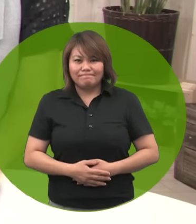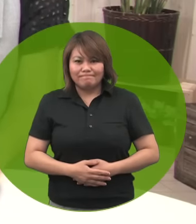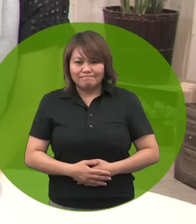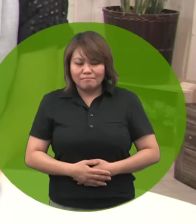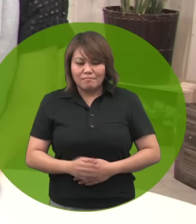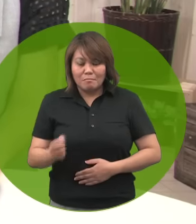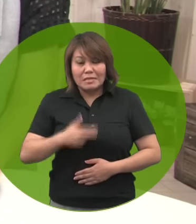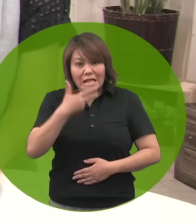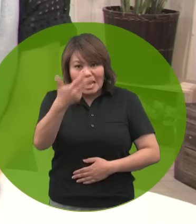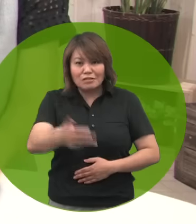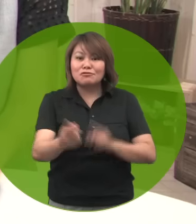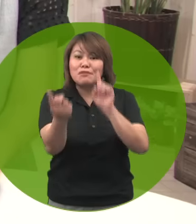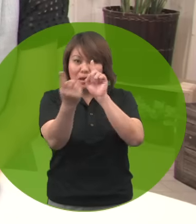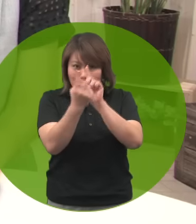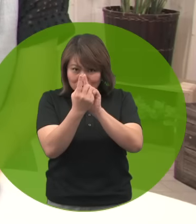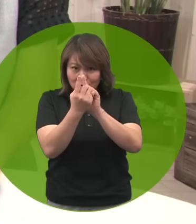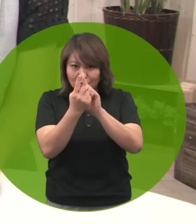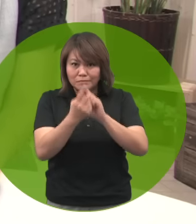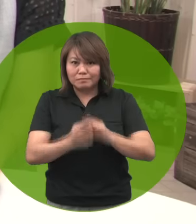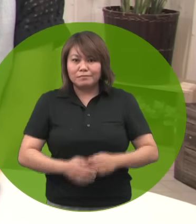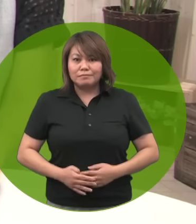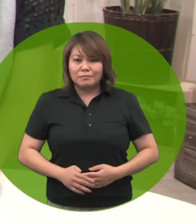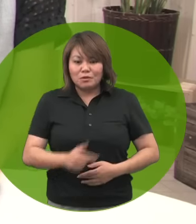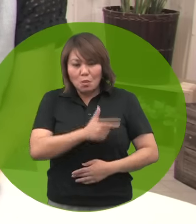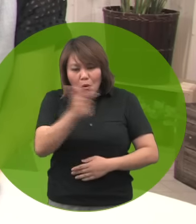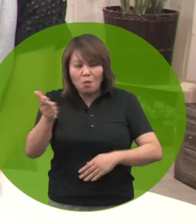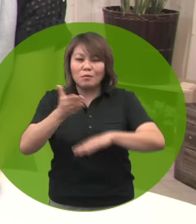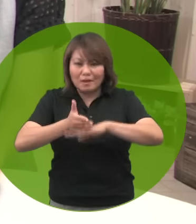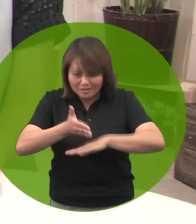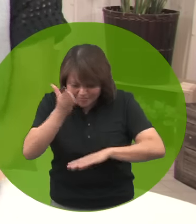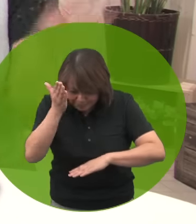それではまた来週お会いしましょう。一